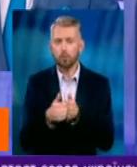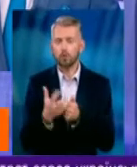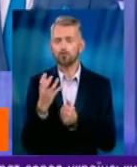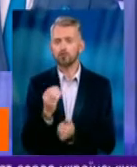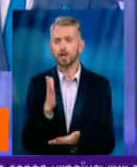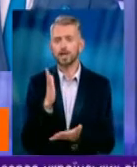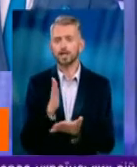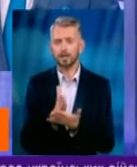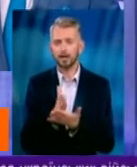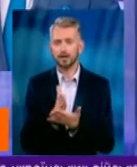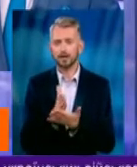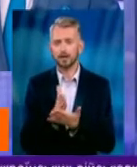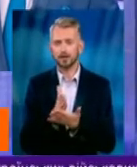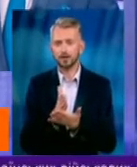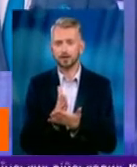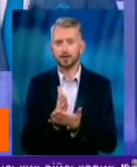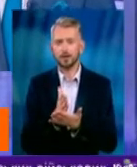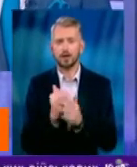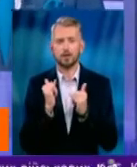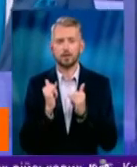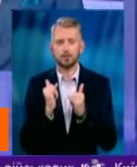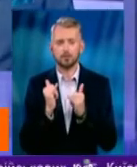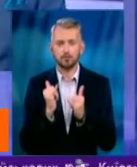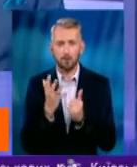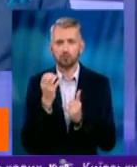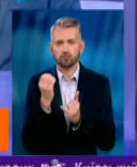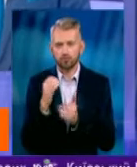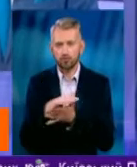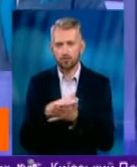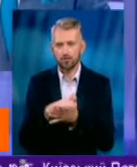є для добудівництва, тобто